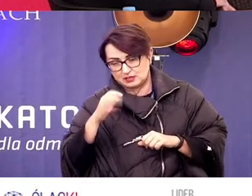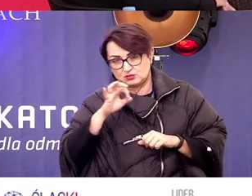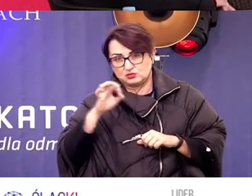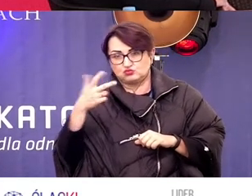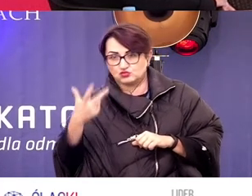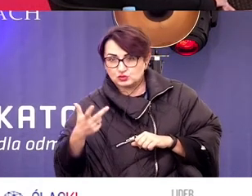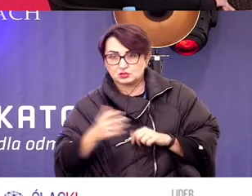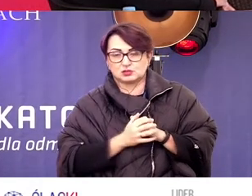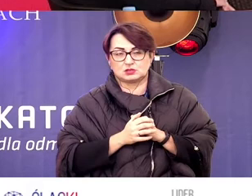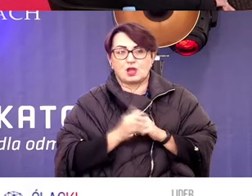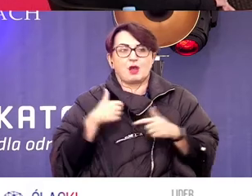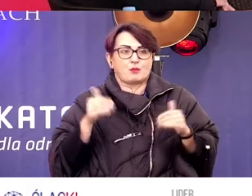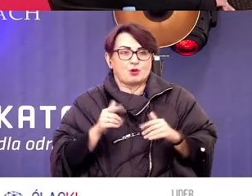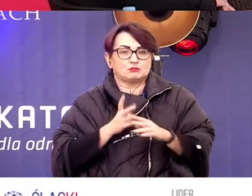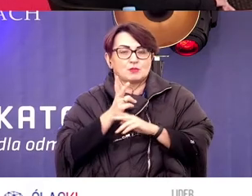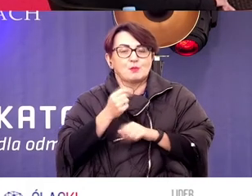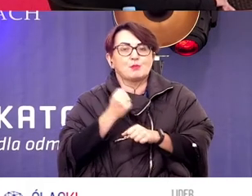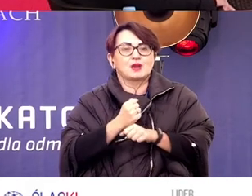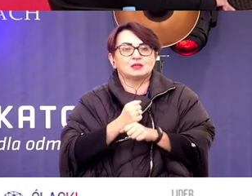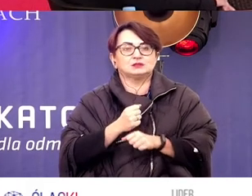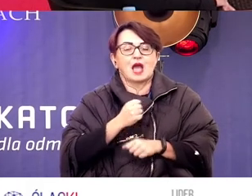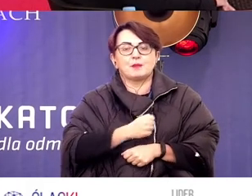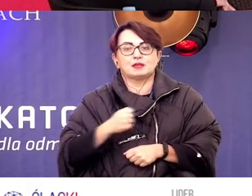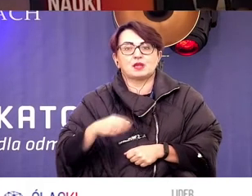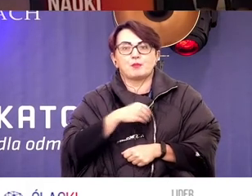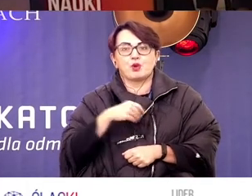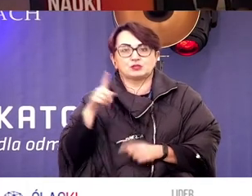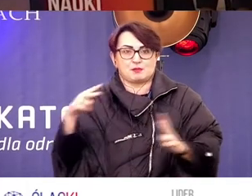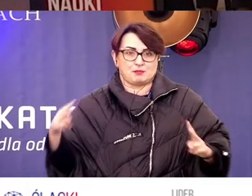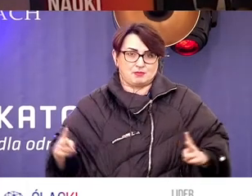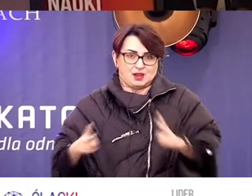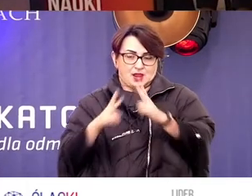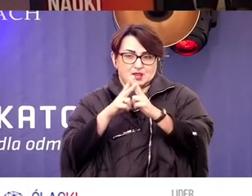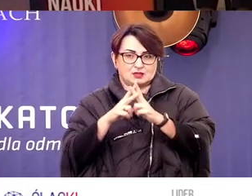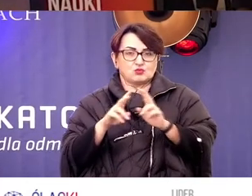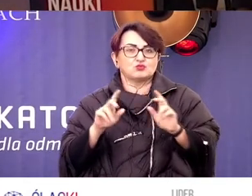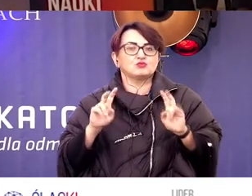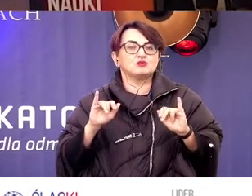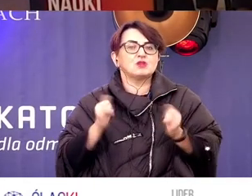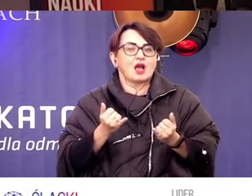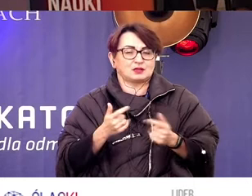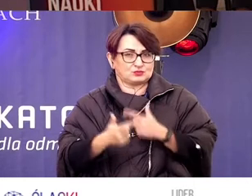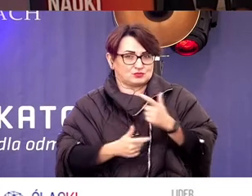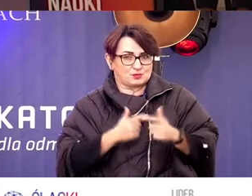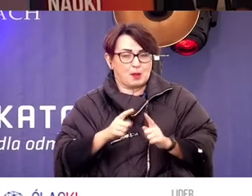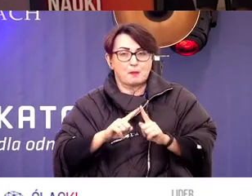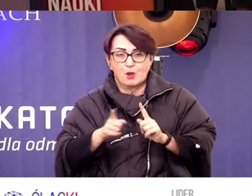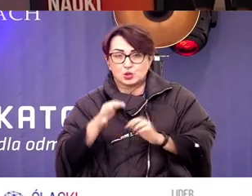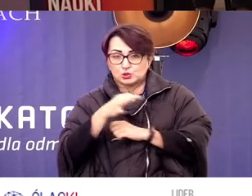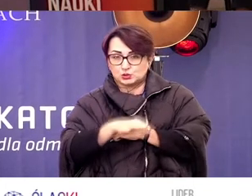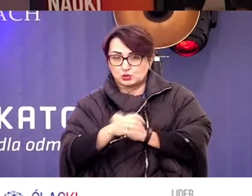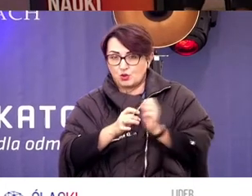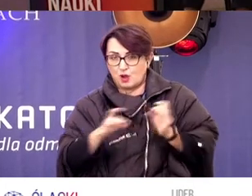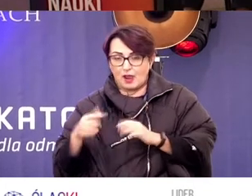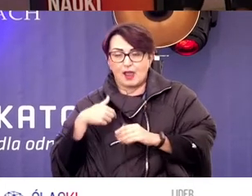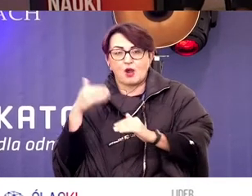2003 mogłem pojechać do pracy w ambasadzie polskiej w Paryżu. A stało się to dlatego, że zaraz po studiach